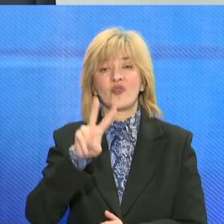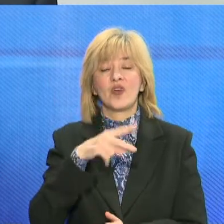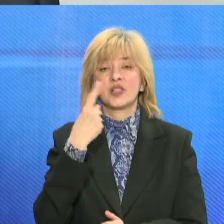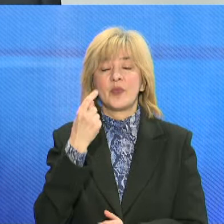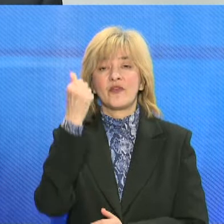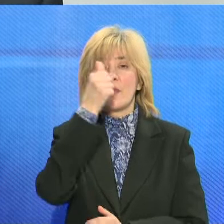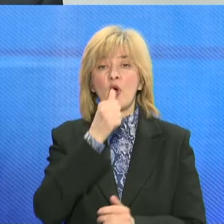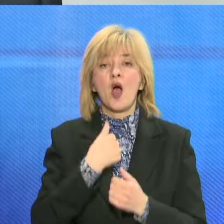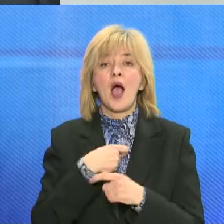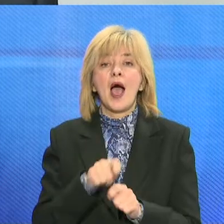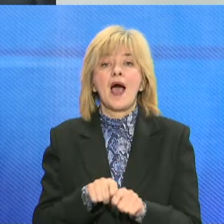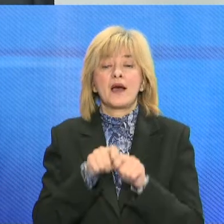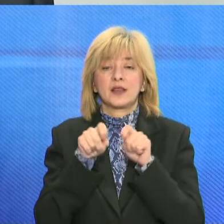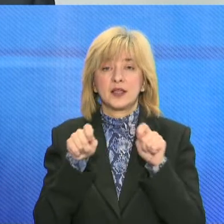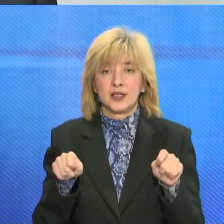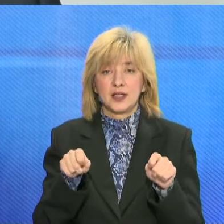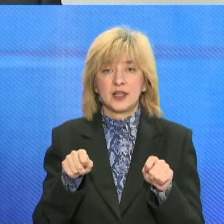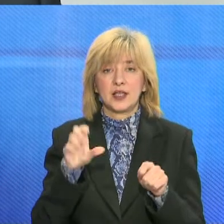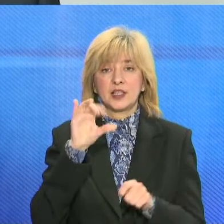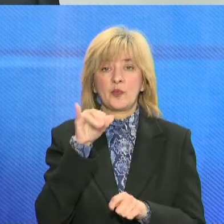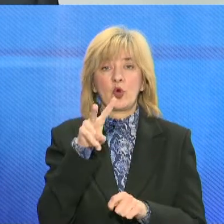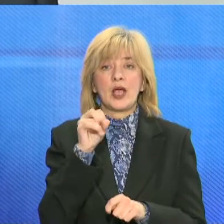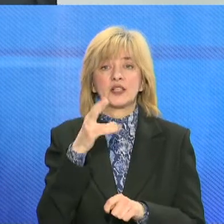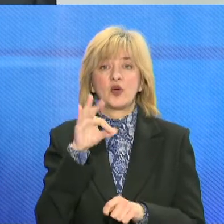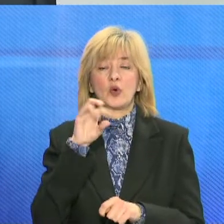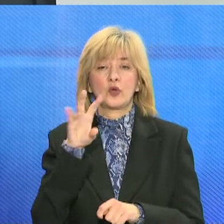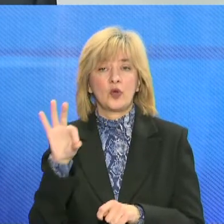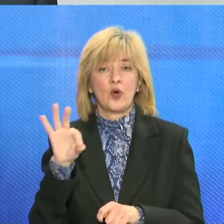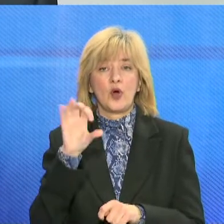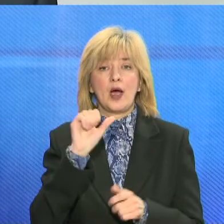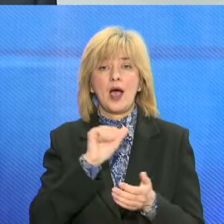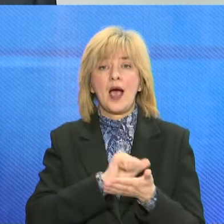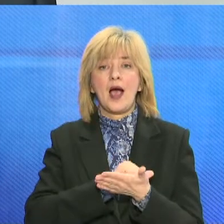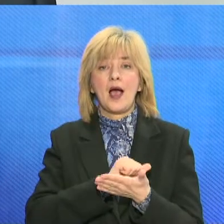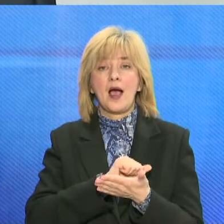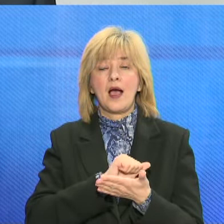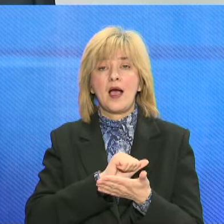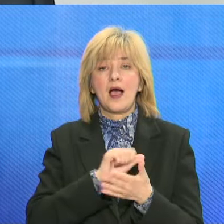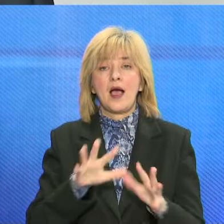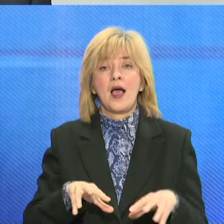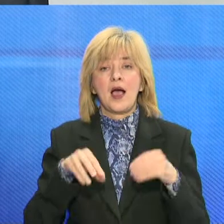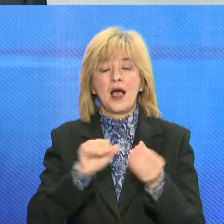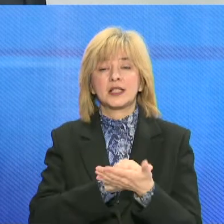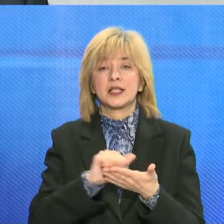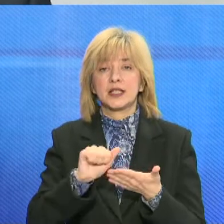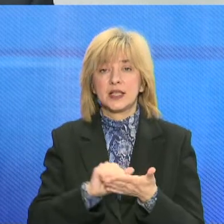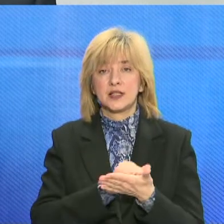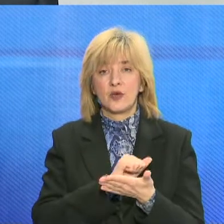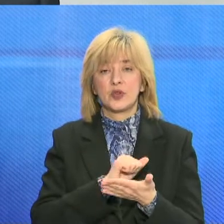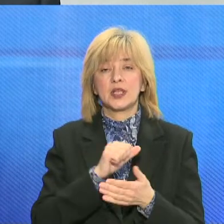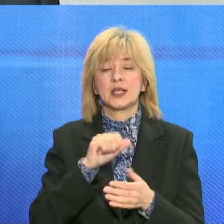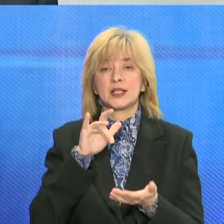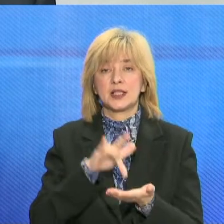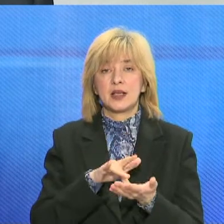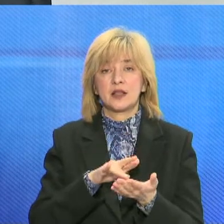уже симуляционно-аттестационный центр и сформировали новую базу расположения вот, более